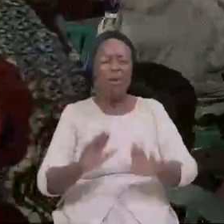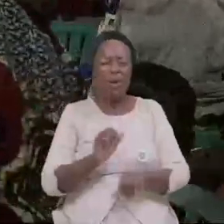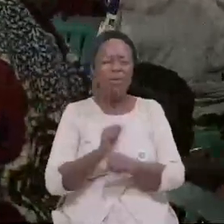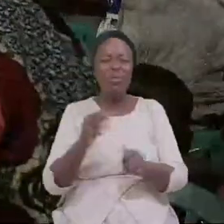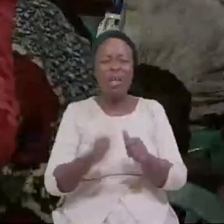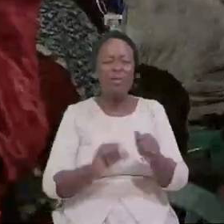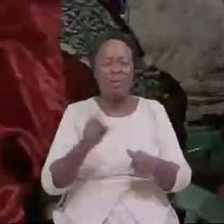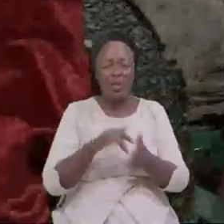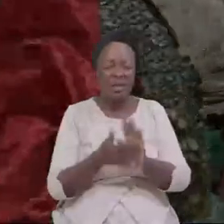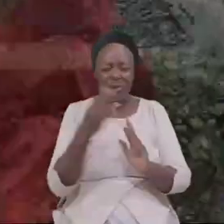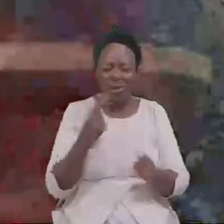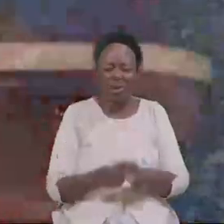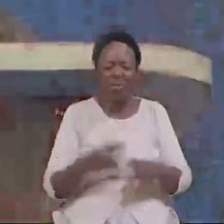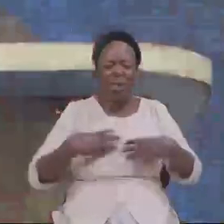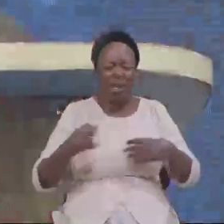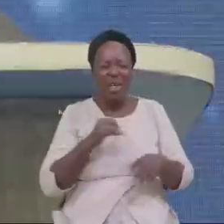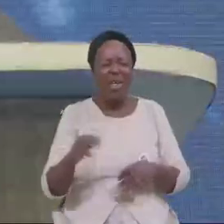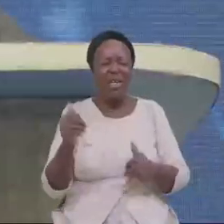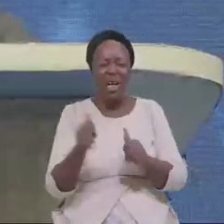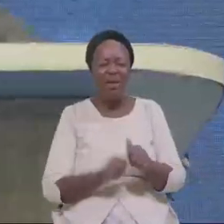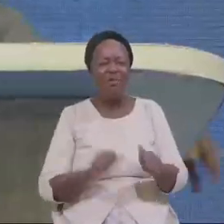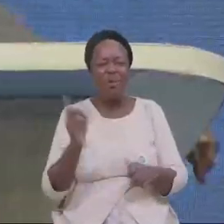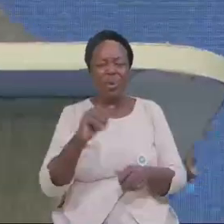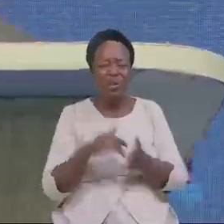partout, guérison partout,